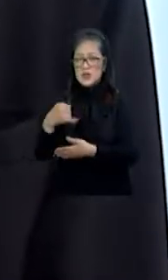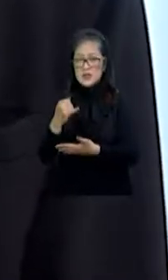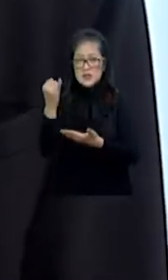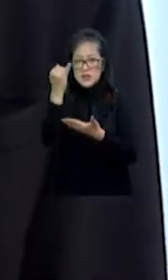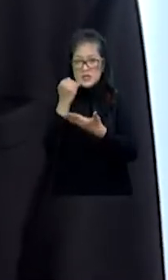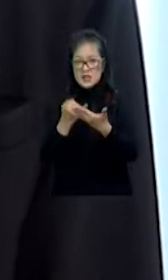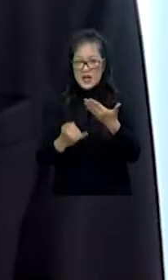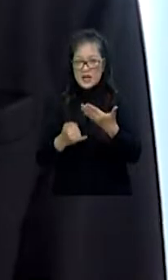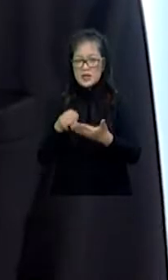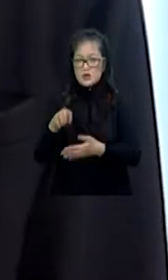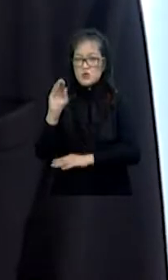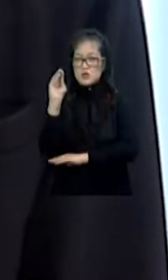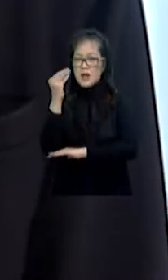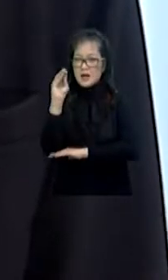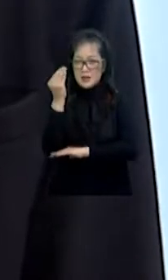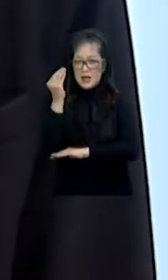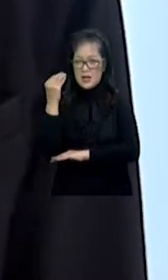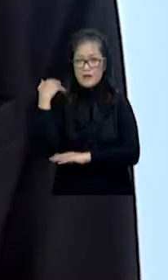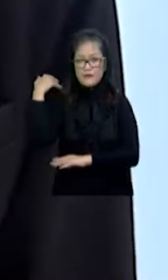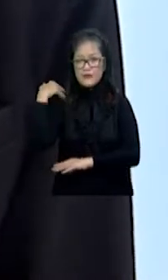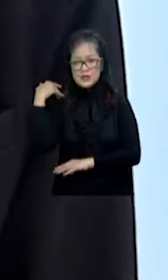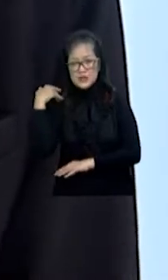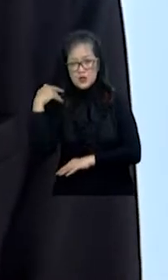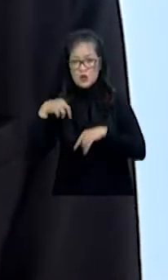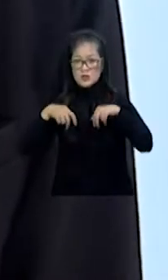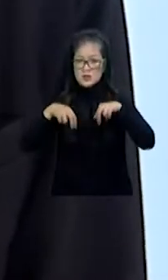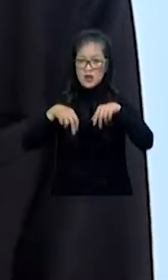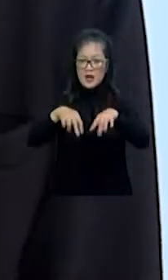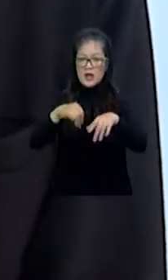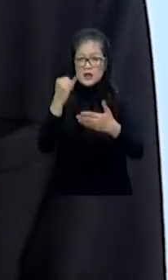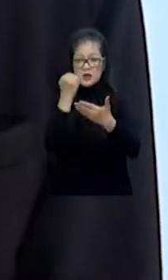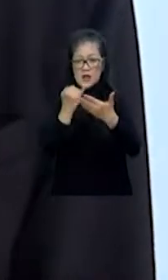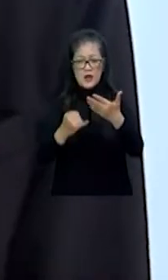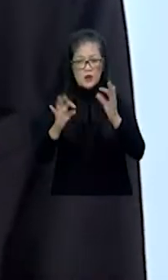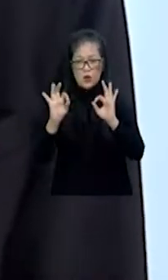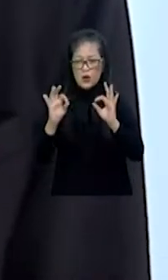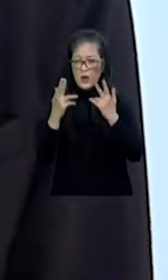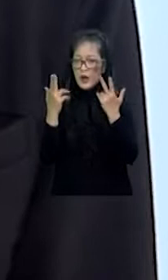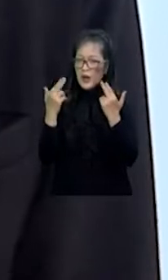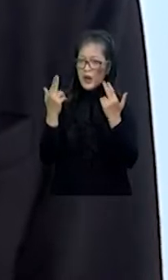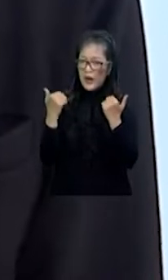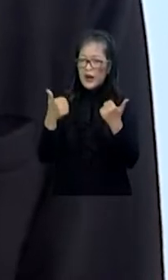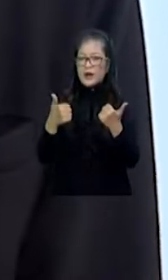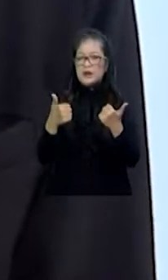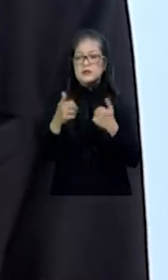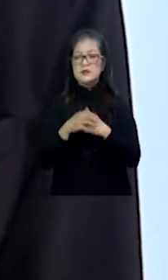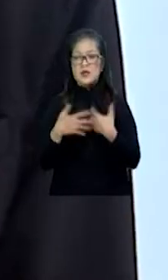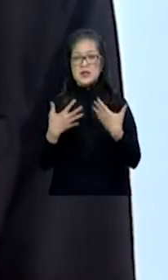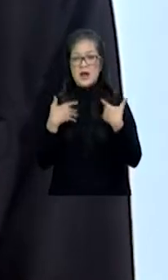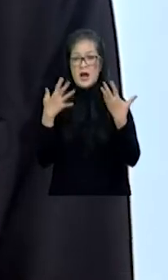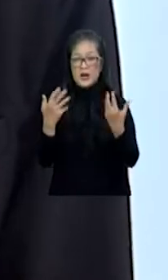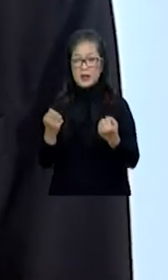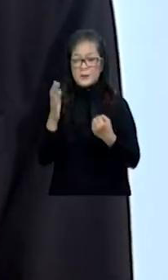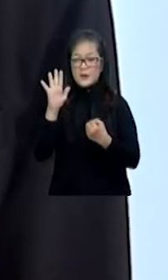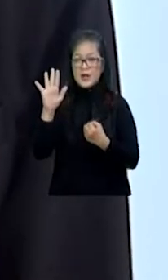ada di Jakarta Fashion Week ini. Karyanya oke-oke, keren-keren. Dan saya harap